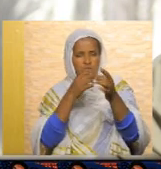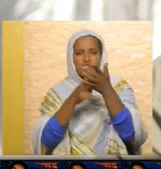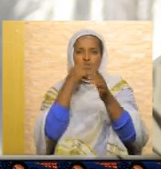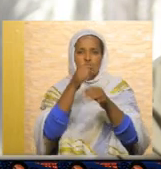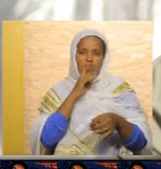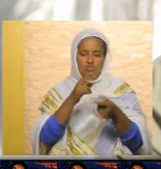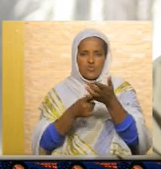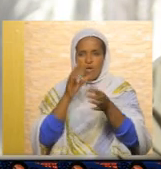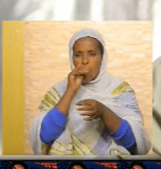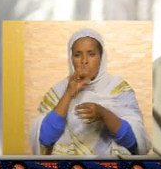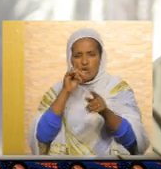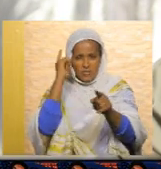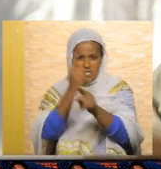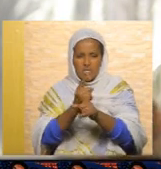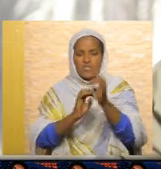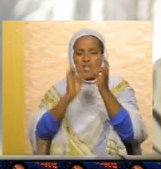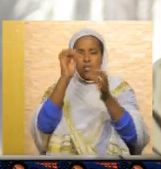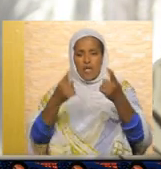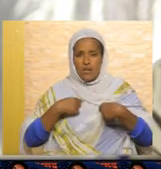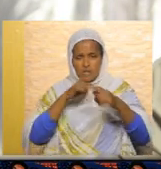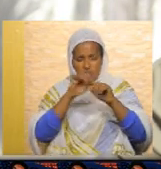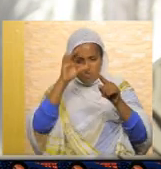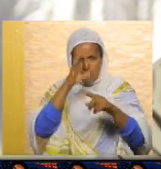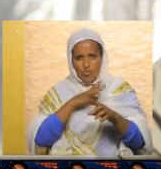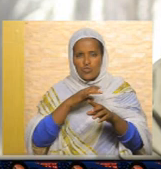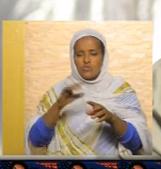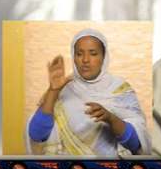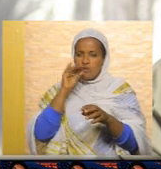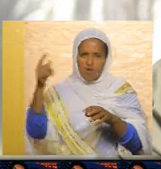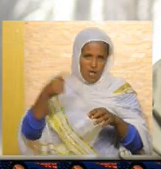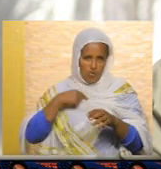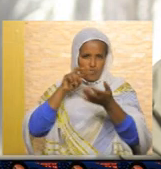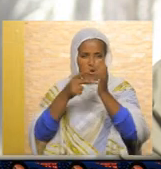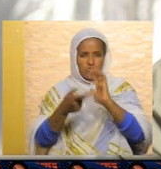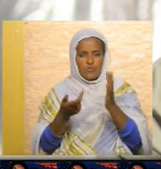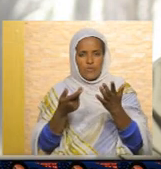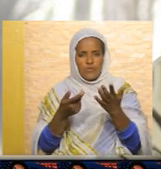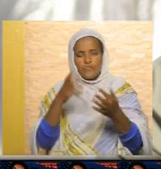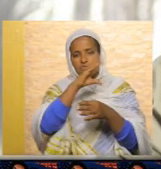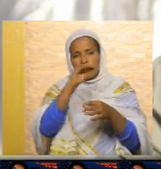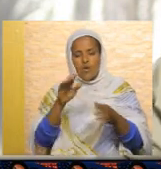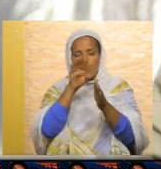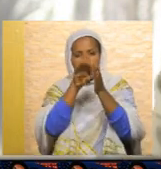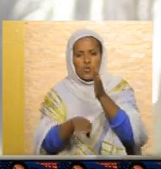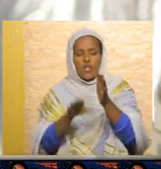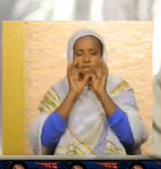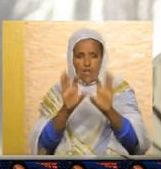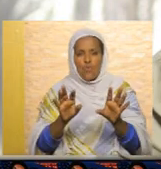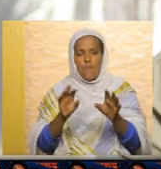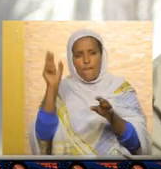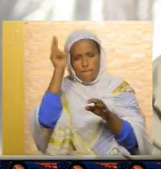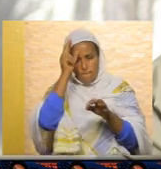የምንቆጥረው በሰለሞን ነው። በንግሥተ ሳባ እኳ አንለም። ሰለሞን እስራኤላዊ ነው፣ ንግሥተ ሳባ ኢትዮጵያ ይነት ብለናል እያመን መሪዎቻችን ሲቆጥሩ